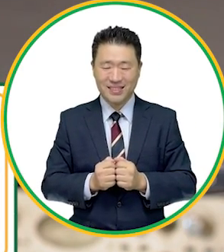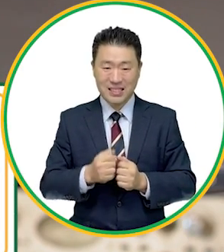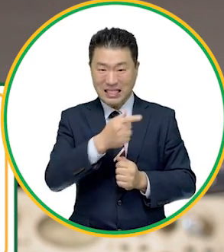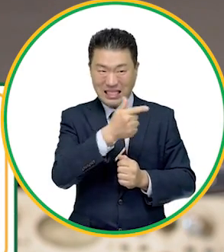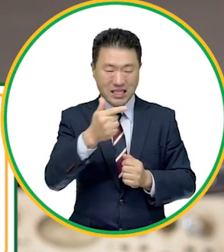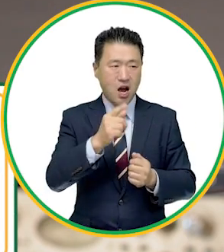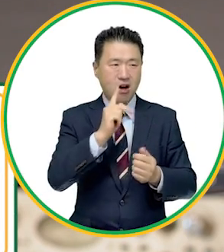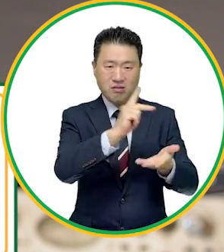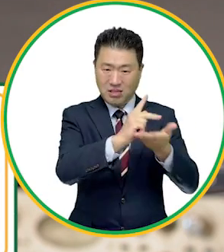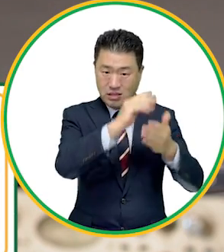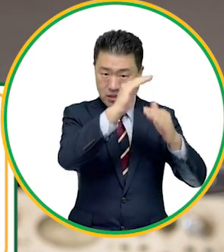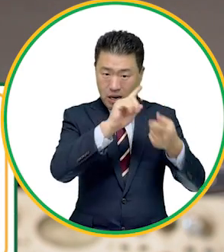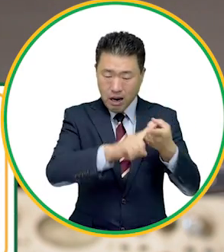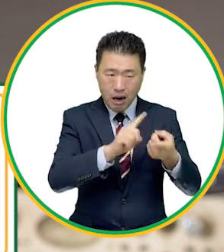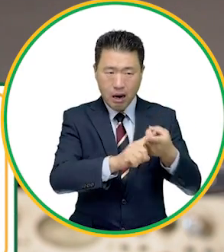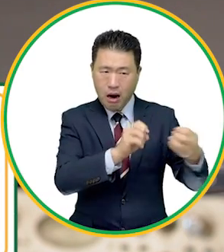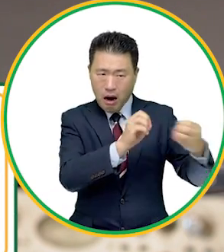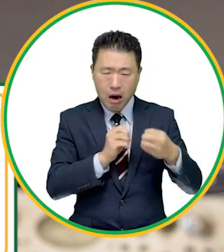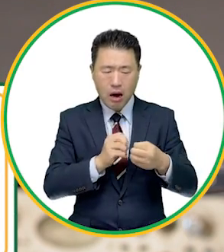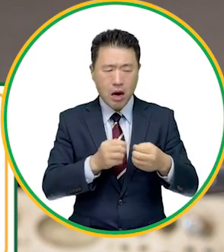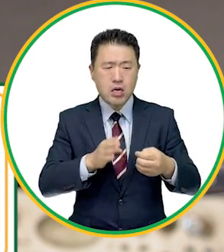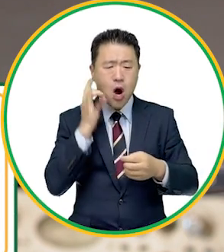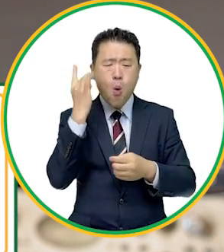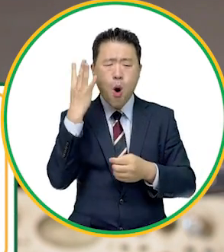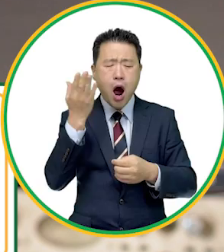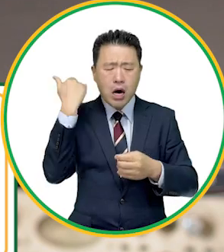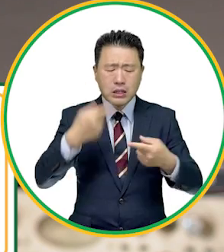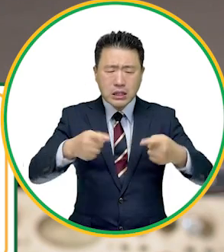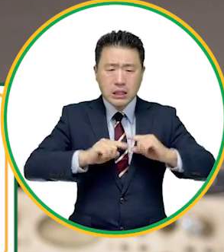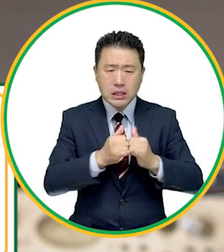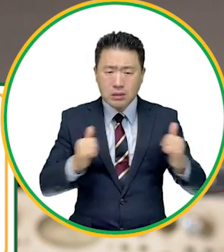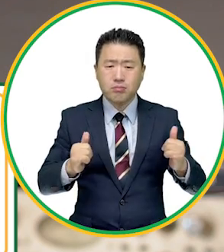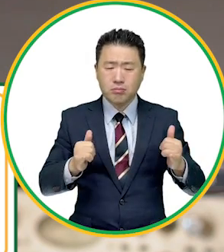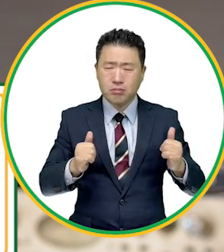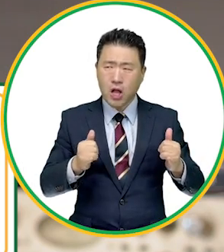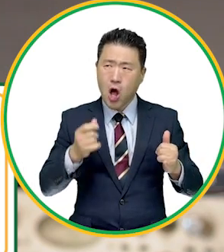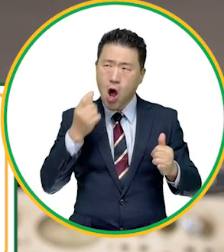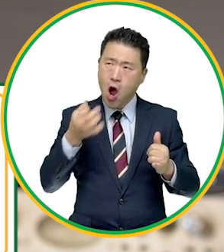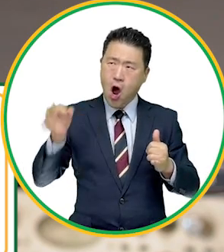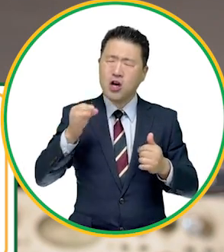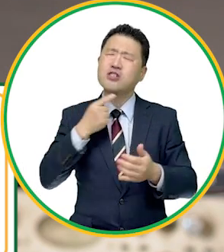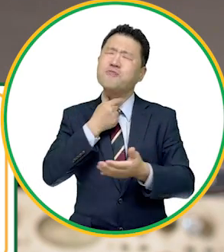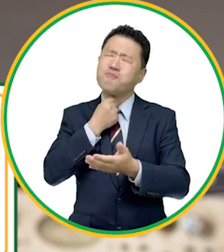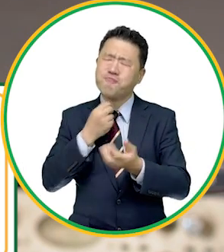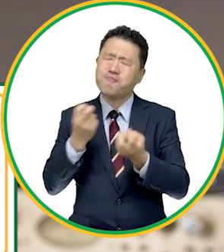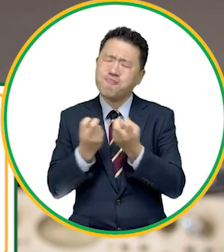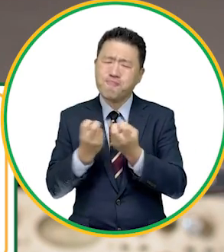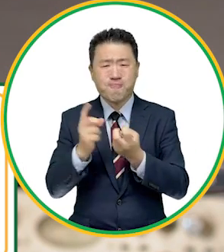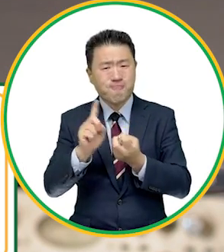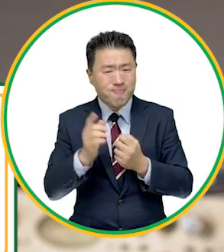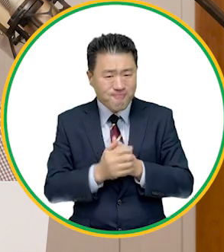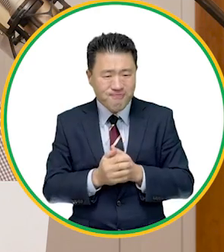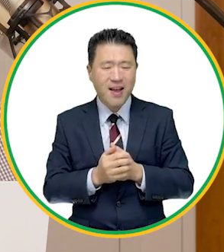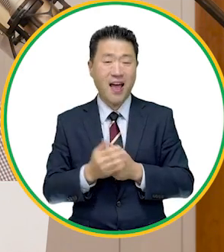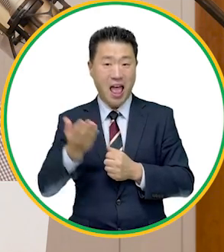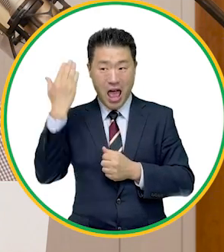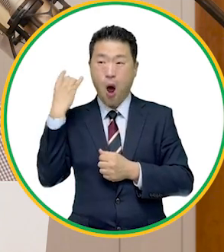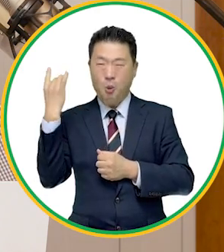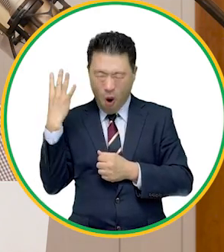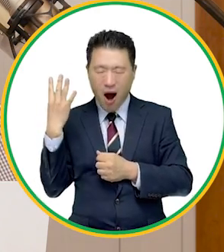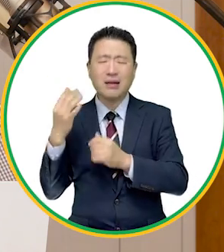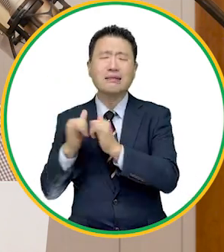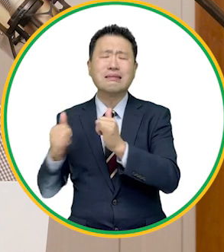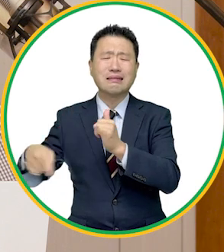그렇다면 총 대출 한도 상향에 영향을 받는 기존 가입자가 월 지급금을 높여받으려면 어떻게 해야 하나요?